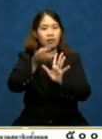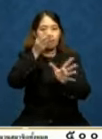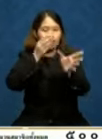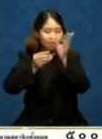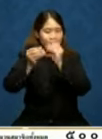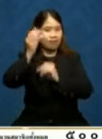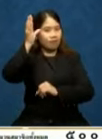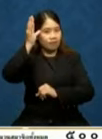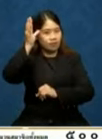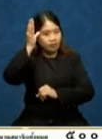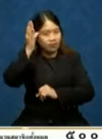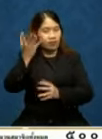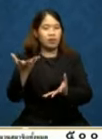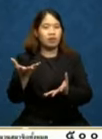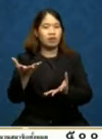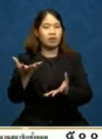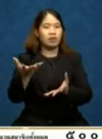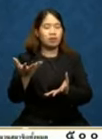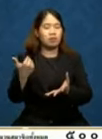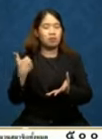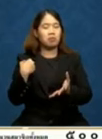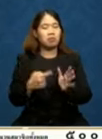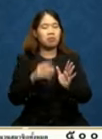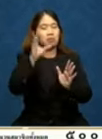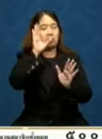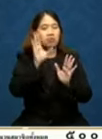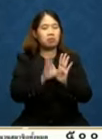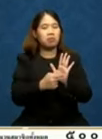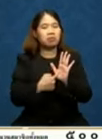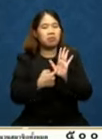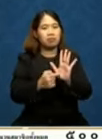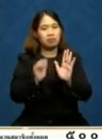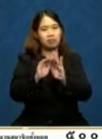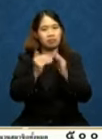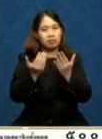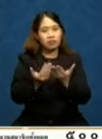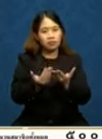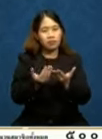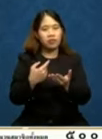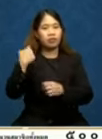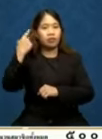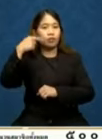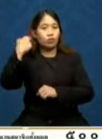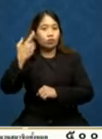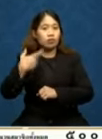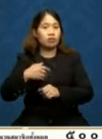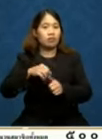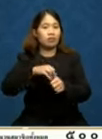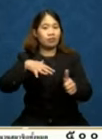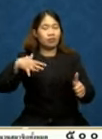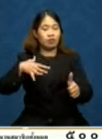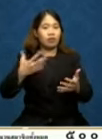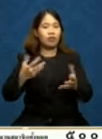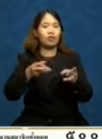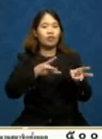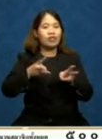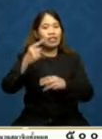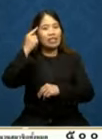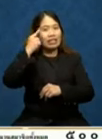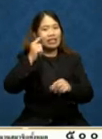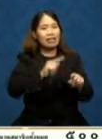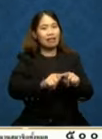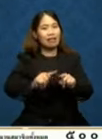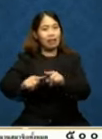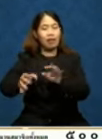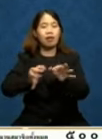มทฤษฎีปฏิพัทธ์เชิงสัญลักษณ์ของครอบครัวทฤษฎีครอบครัวสตรีนิยมเฟมินิสต์นะครับแนวคิดทฤษฎีเหล่านี้อธิ